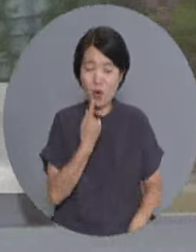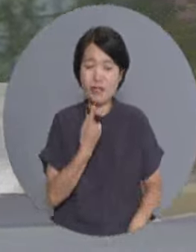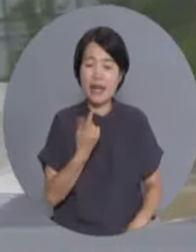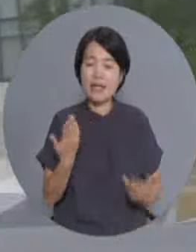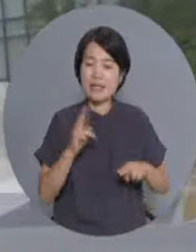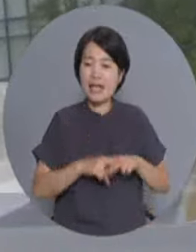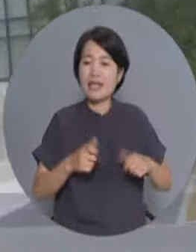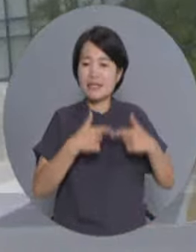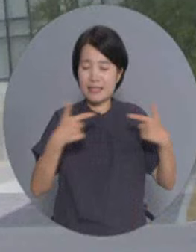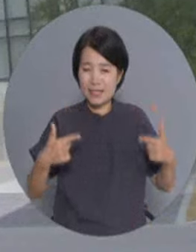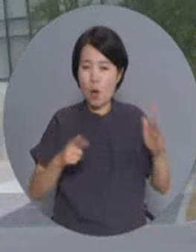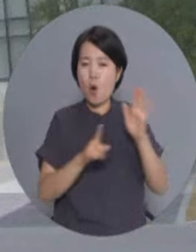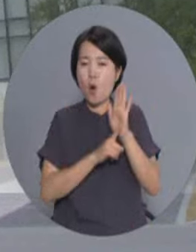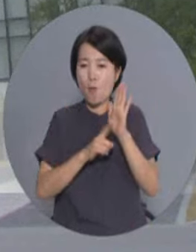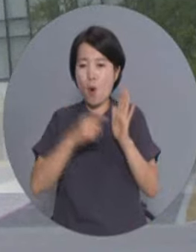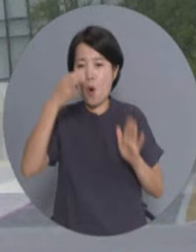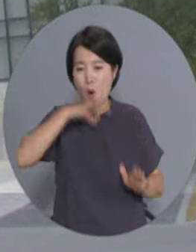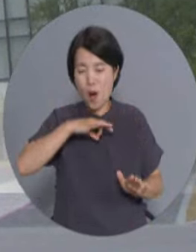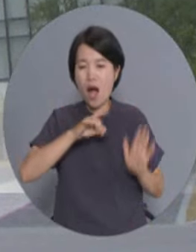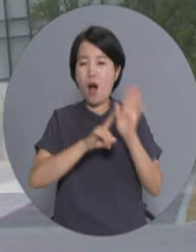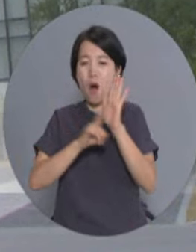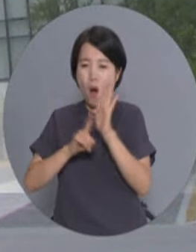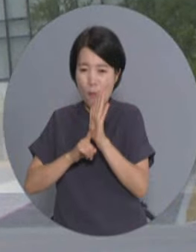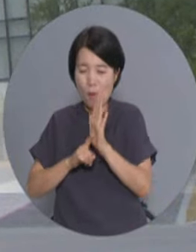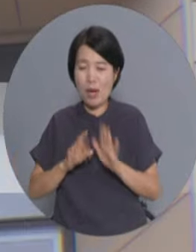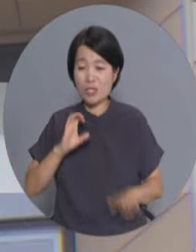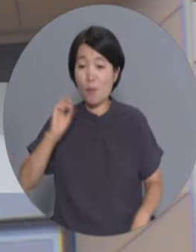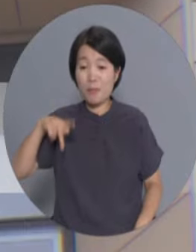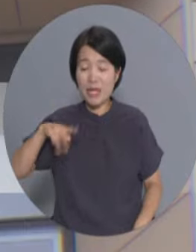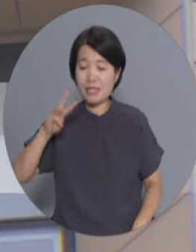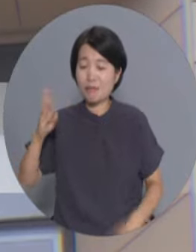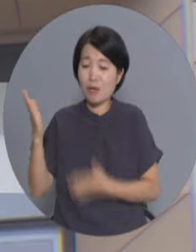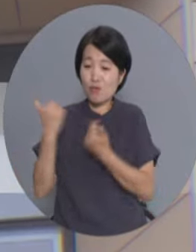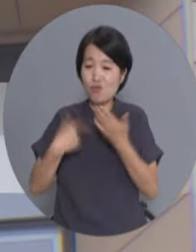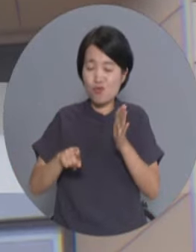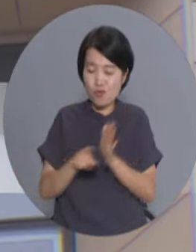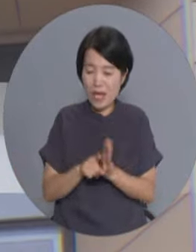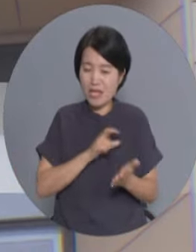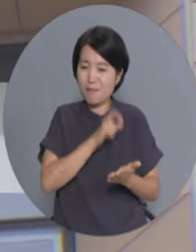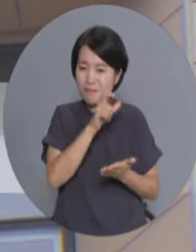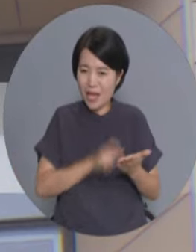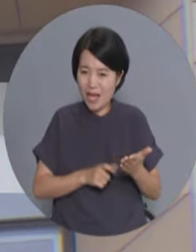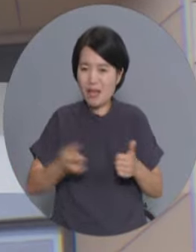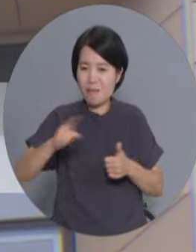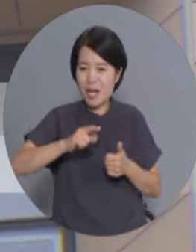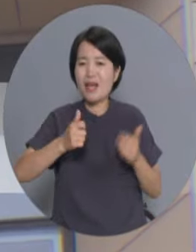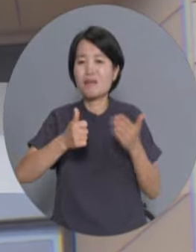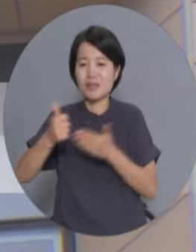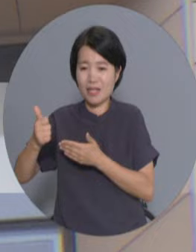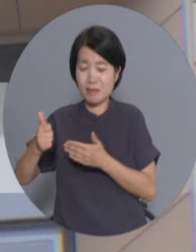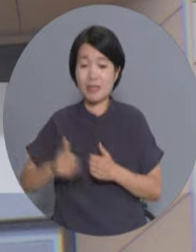홍보하고 COP33 남해안 남중권 유치를 위한 서명운동도 전개했습니다.